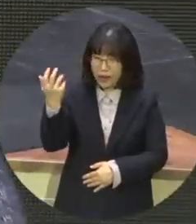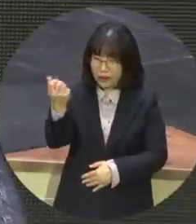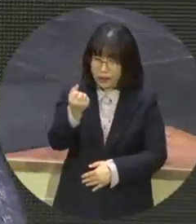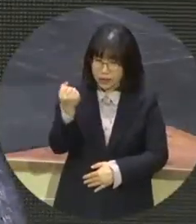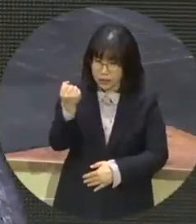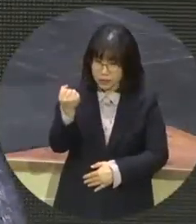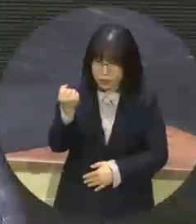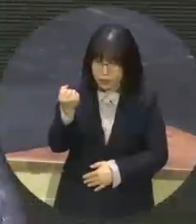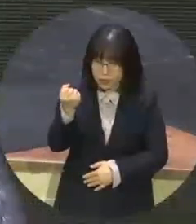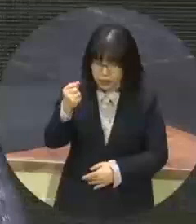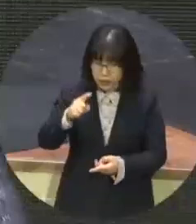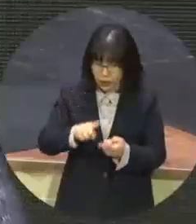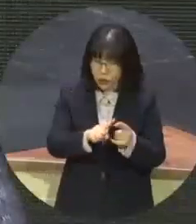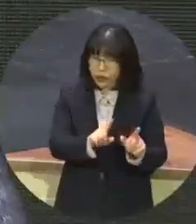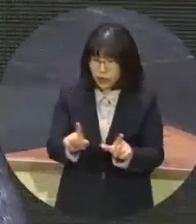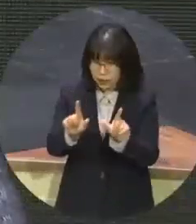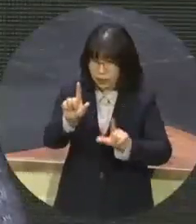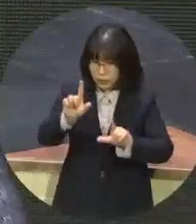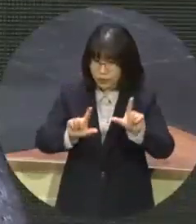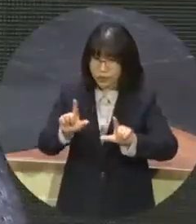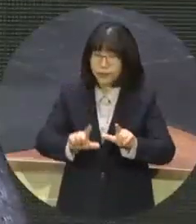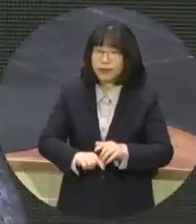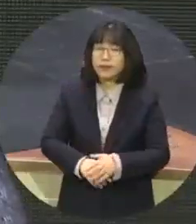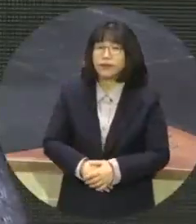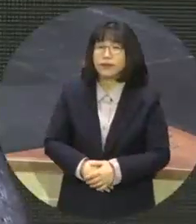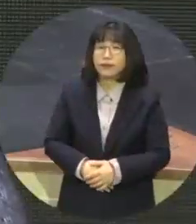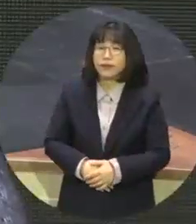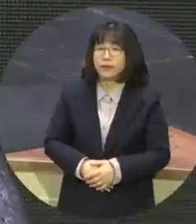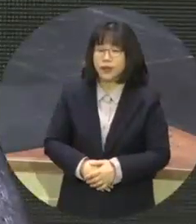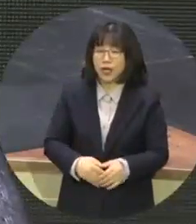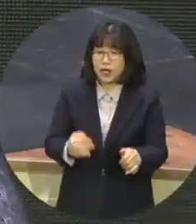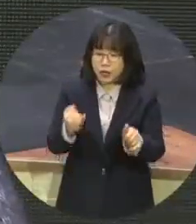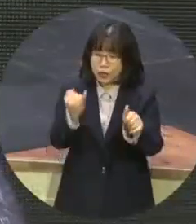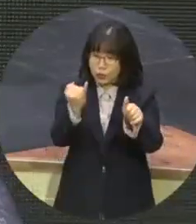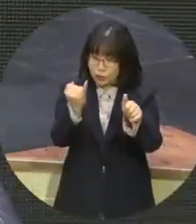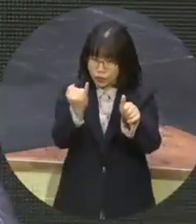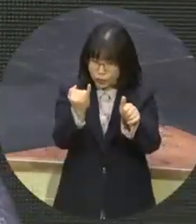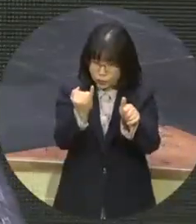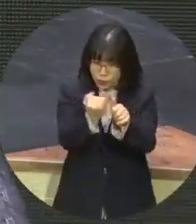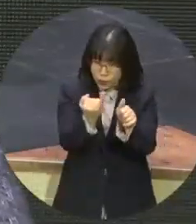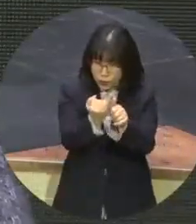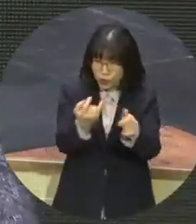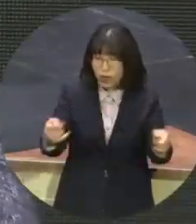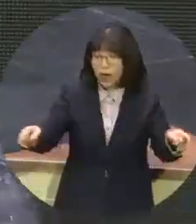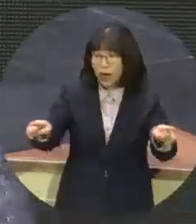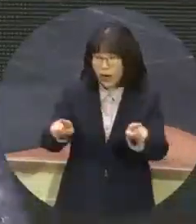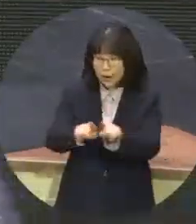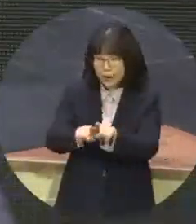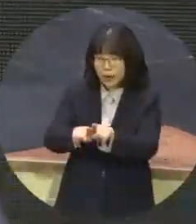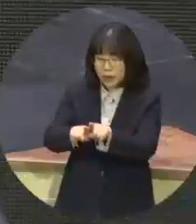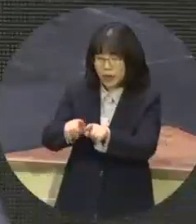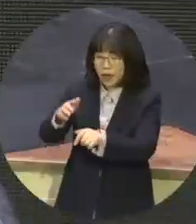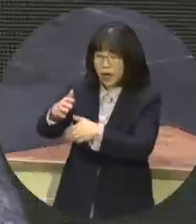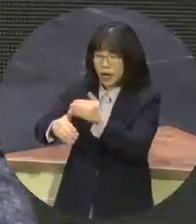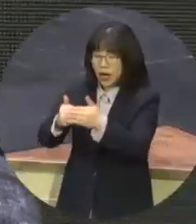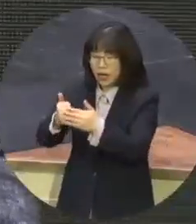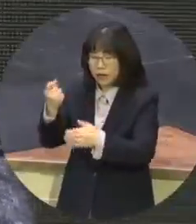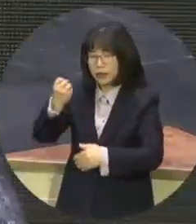수 있는 거예요. 그래서 부부가 한 마음이 되어서 하나님 언약에 대한 불신앙했다 이